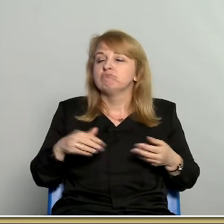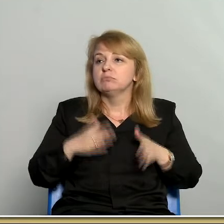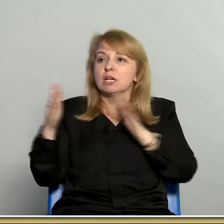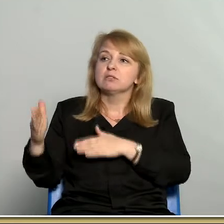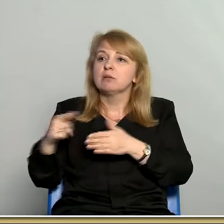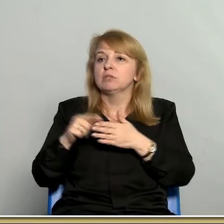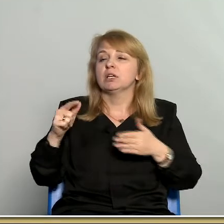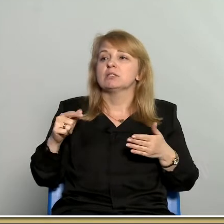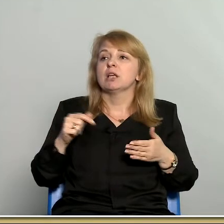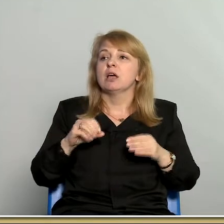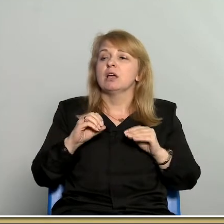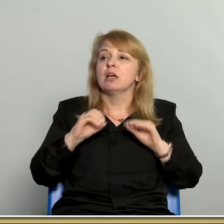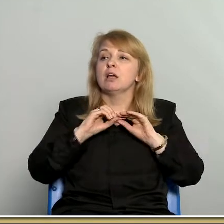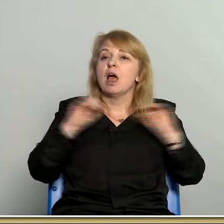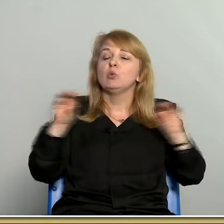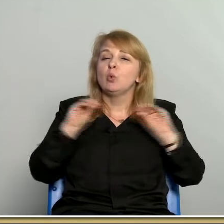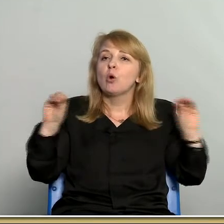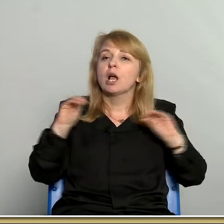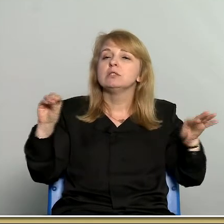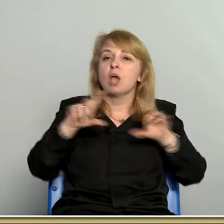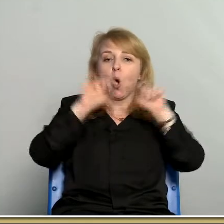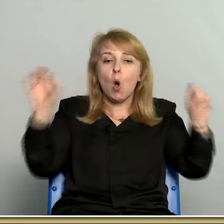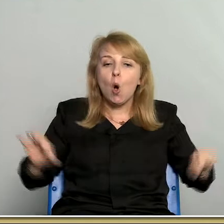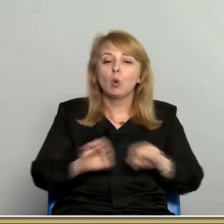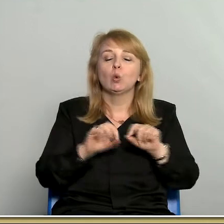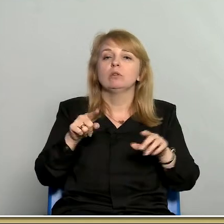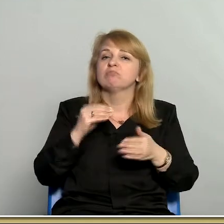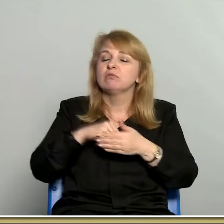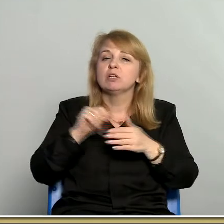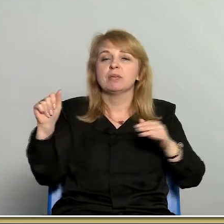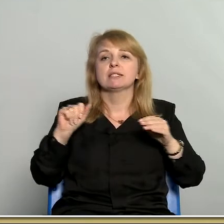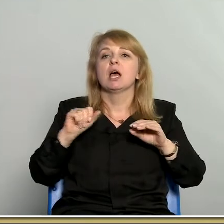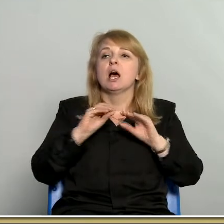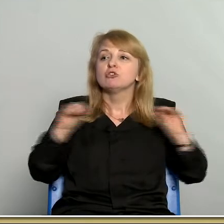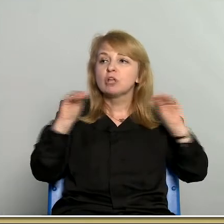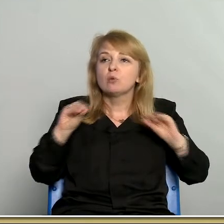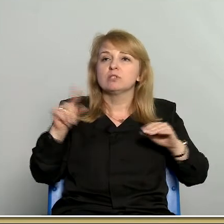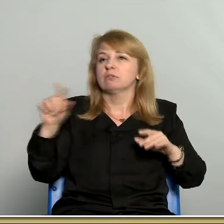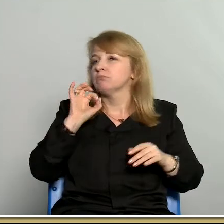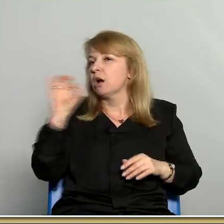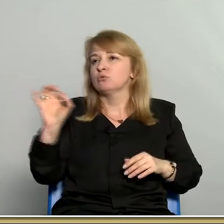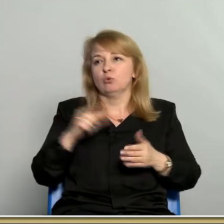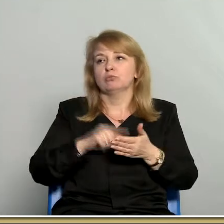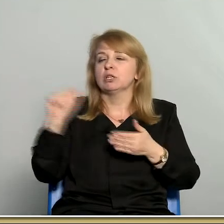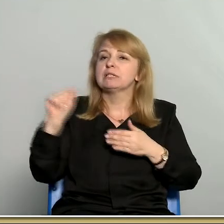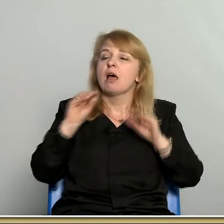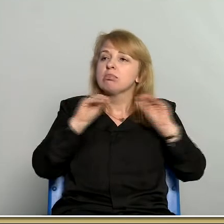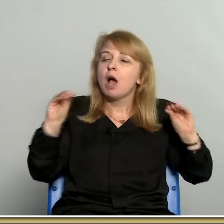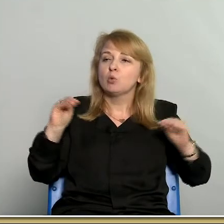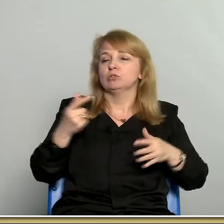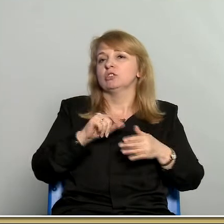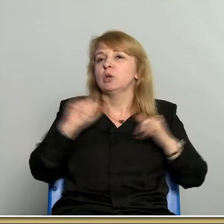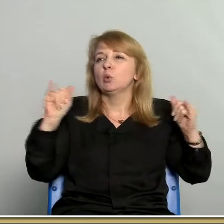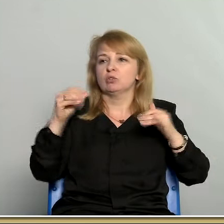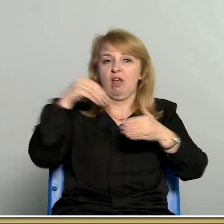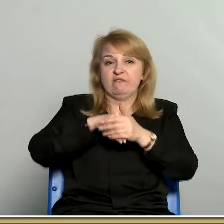obszary edukacyjne, więc edukacja ogólna, gdzie mówią o wsparciu kształcenia ogólnego i wsparciu rozwoju zawodowego nauczycieli. W ramach